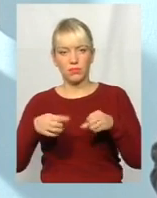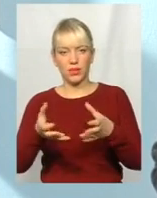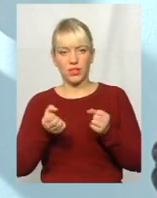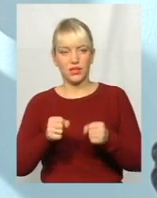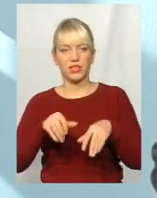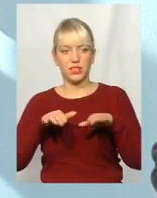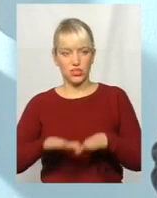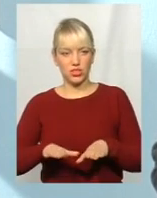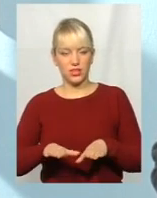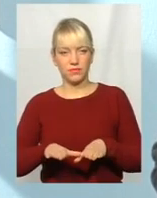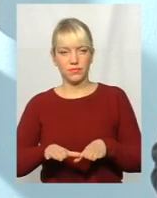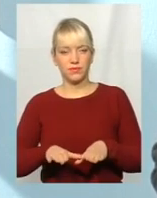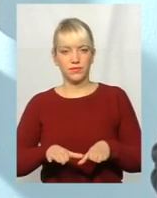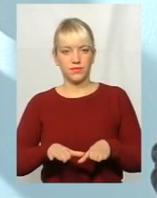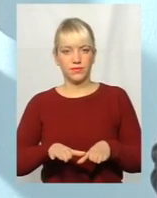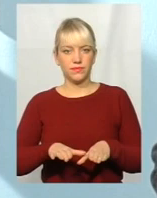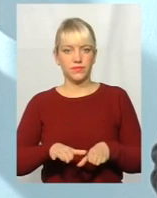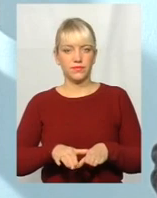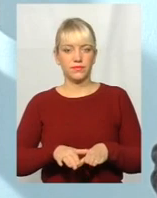рішення,